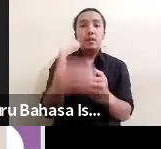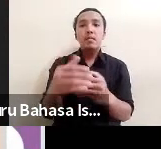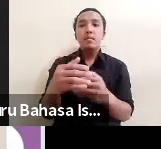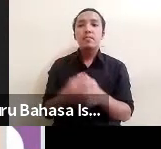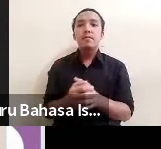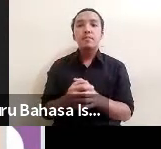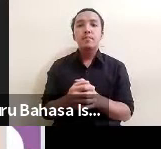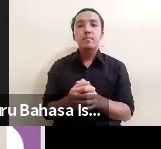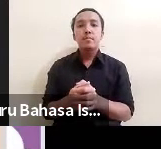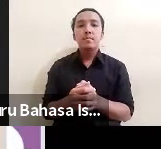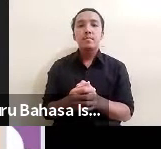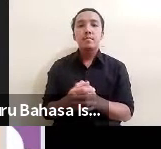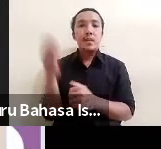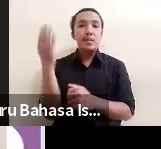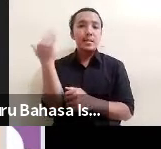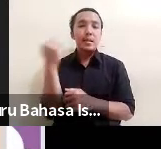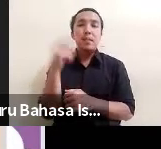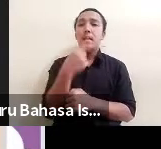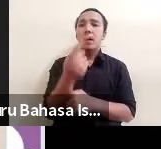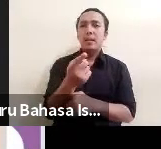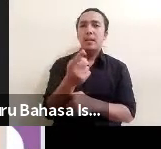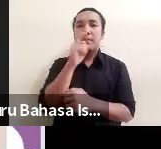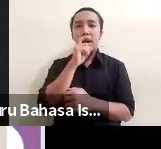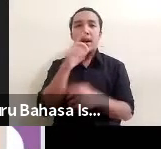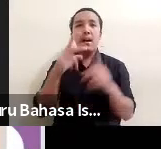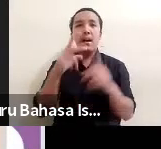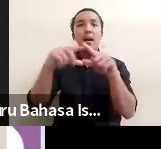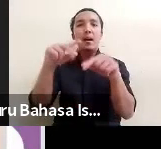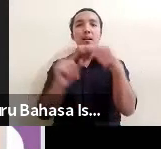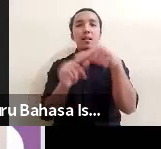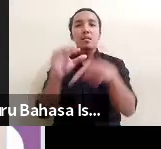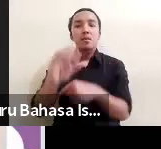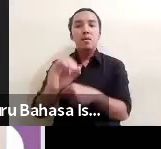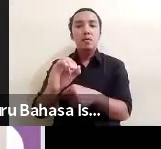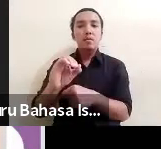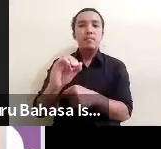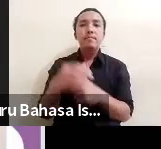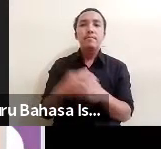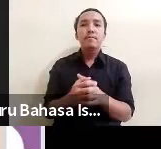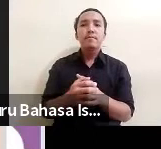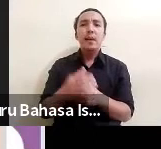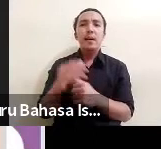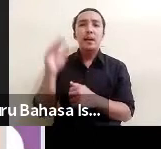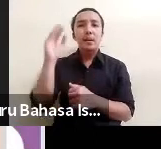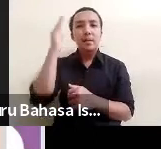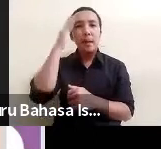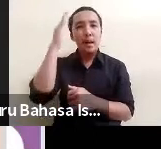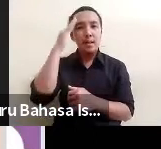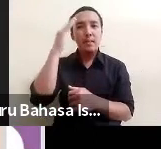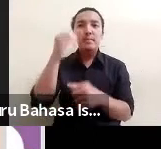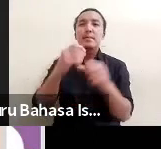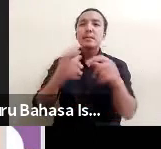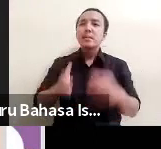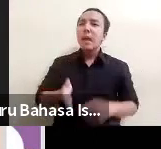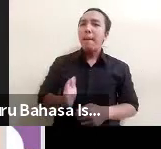tadi yang disampaikan oleh Pak Harto selaku Direktur SIGAP ya, Pak. Sebenarnya